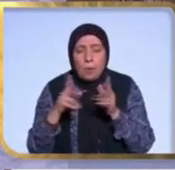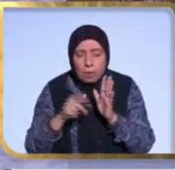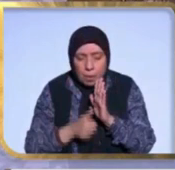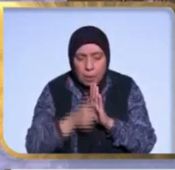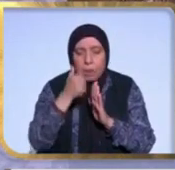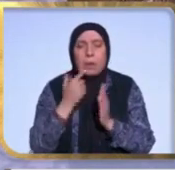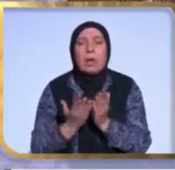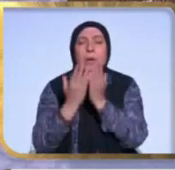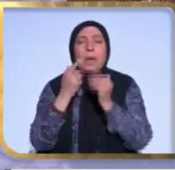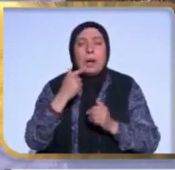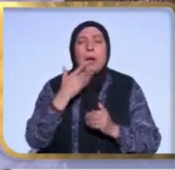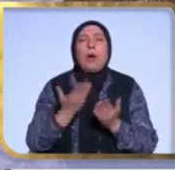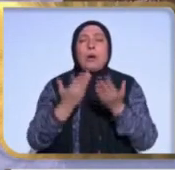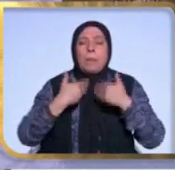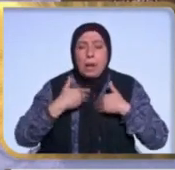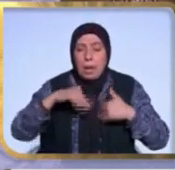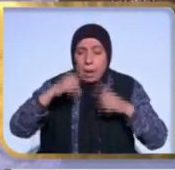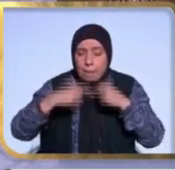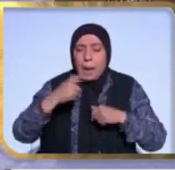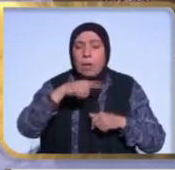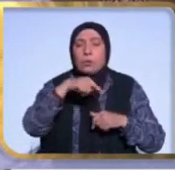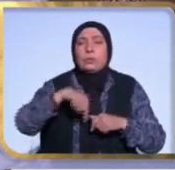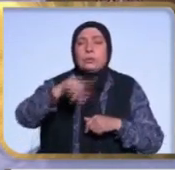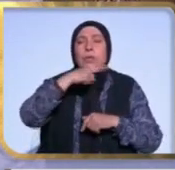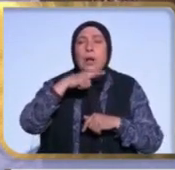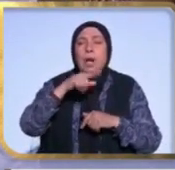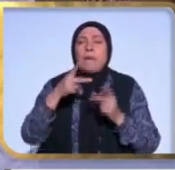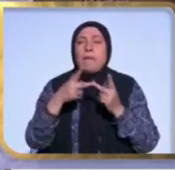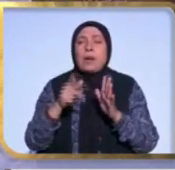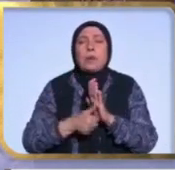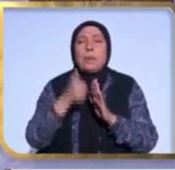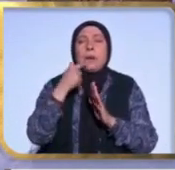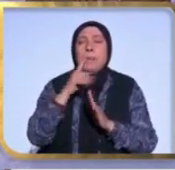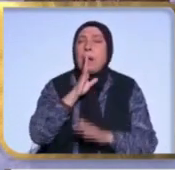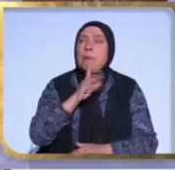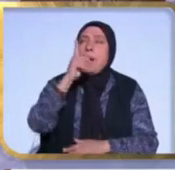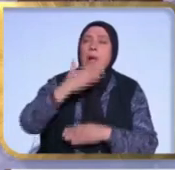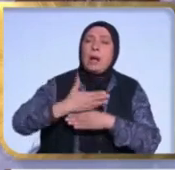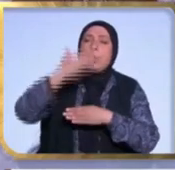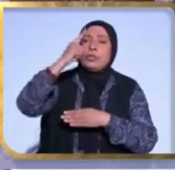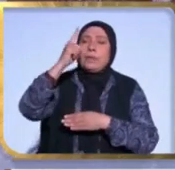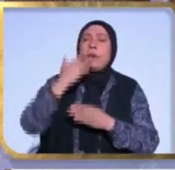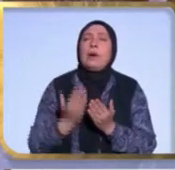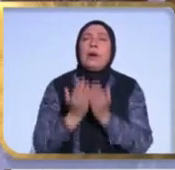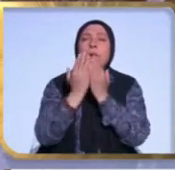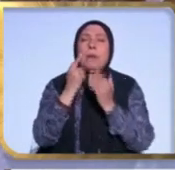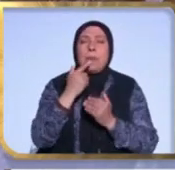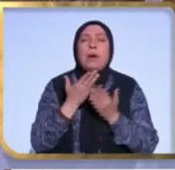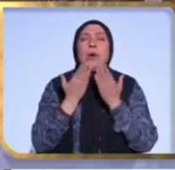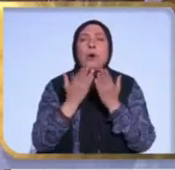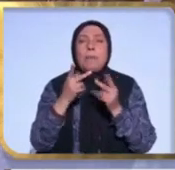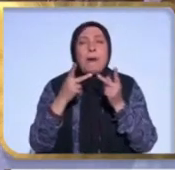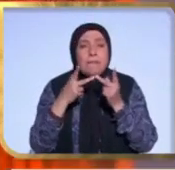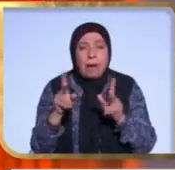ولهم فرجا ومخرجا بحق ليس لها من دون الله كاشفة. اجعل لنا ولهم فرجا ومخرجا